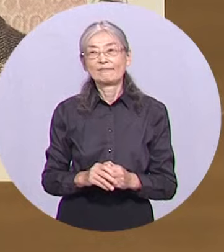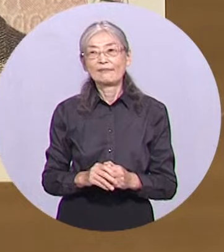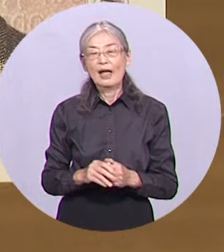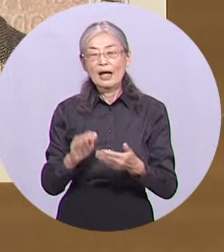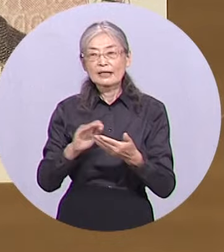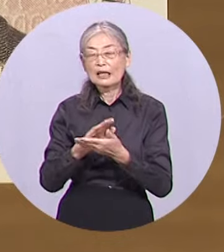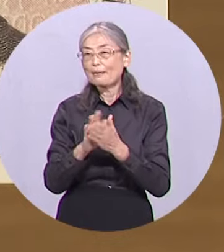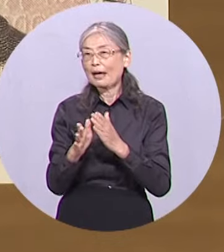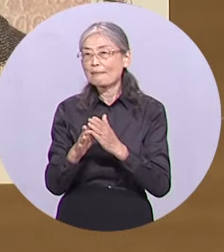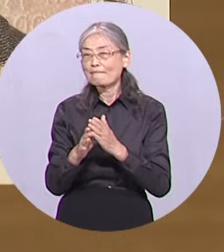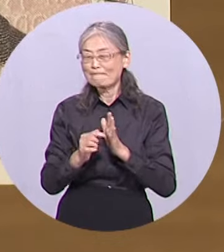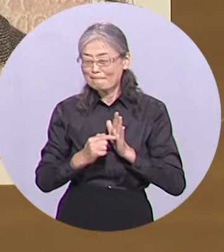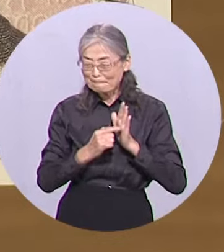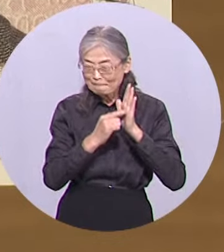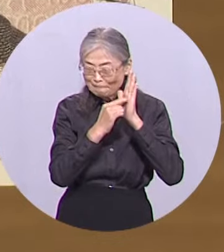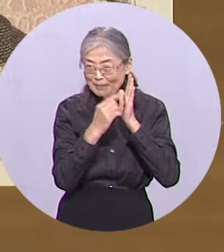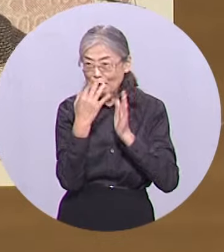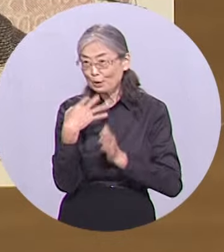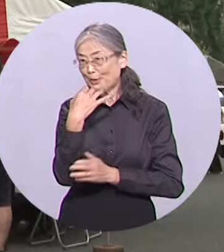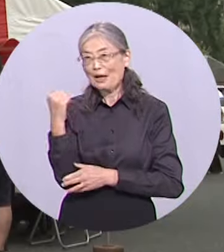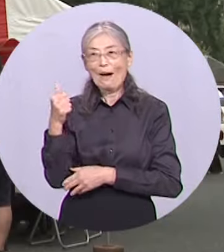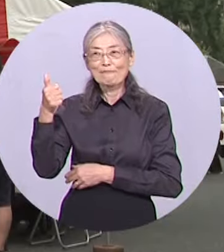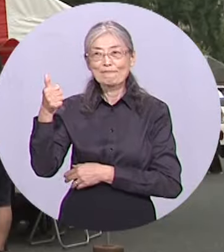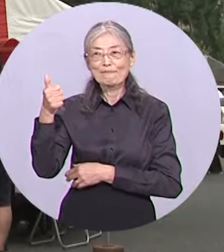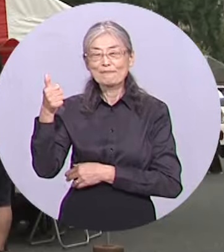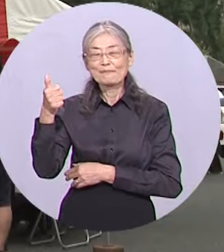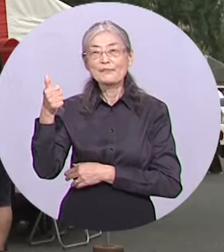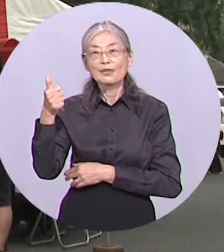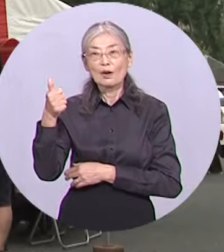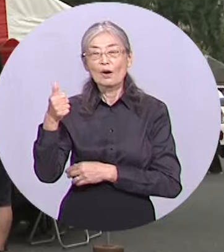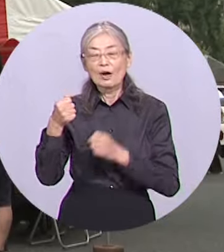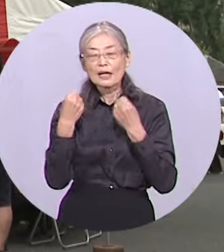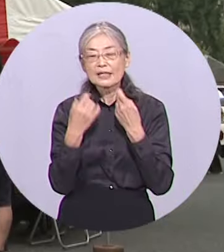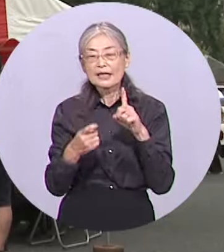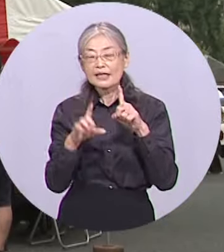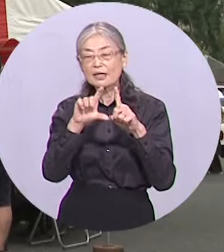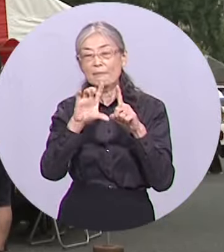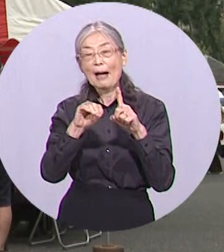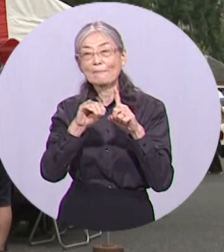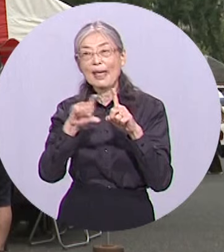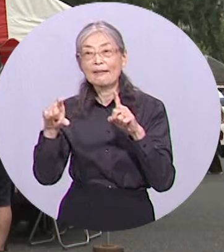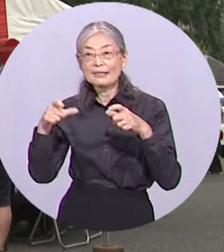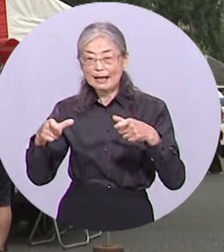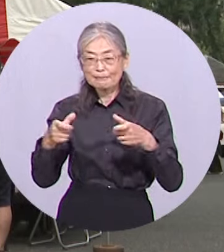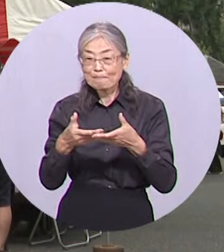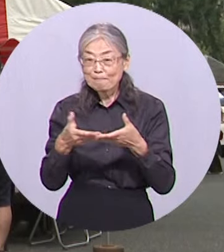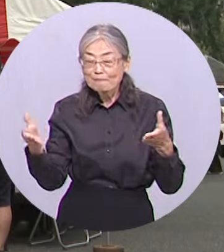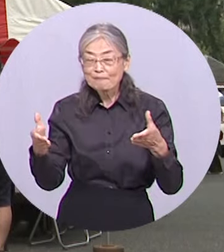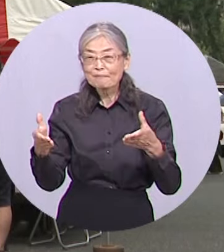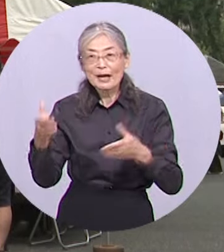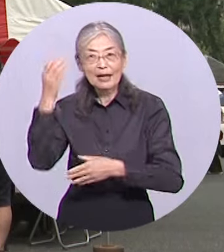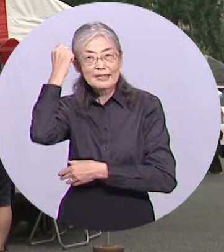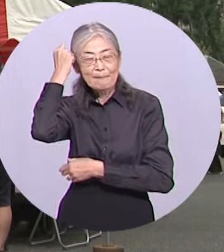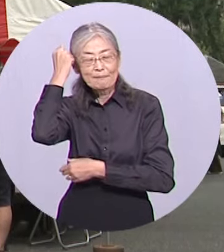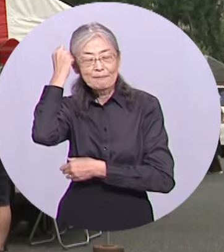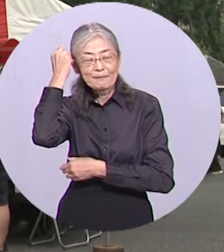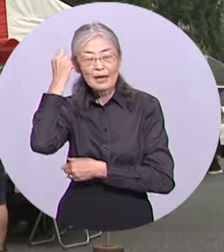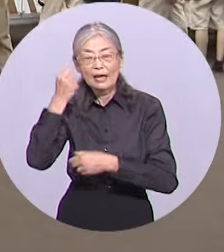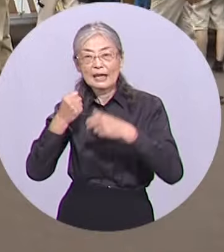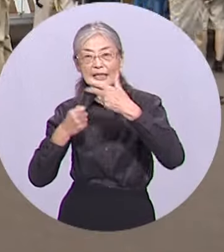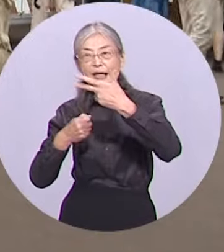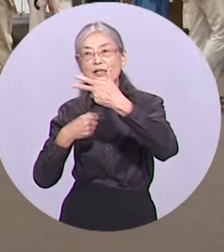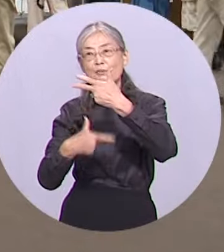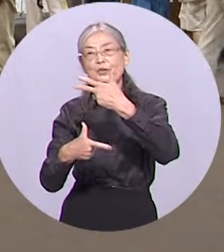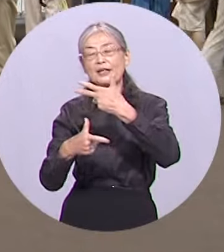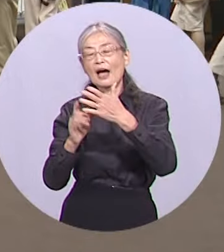。 埼玉県が誇る偉人渋沢栄一を描いた新一万円札の発行を記念して、今月6日に